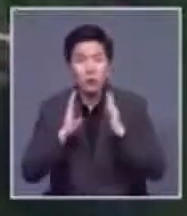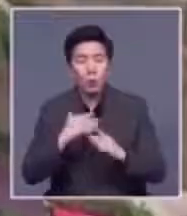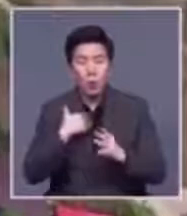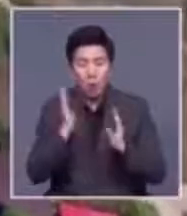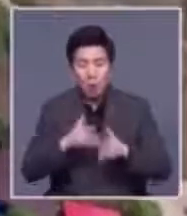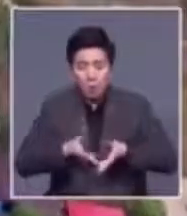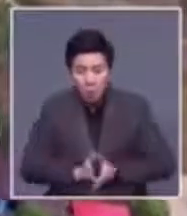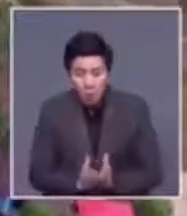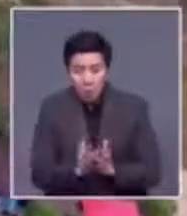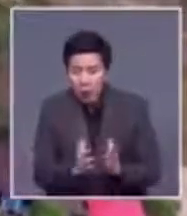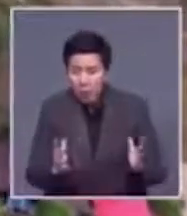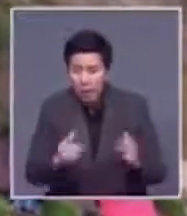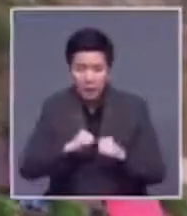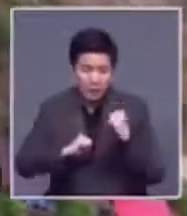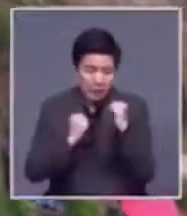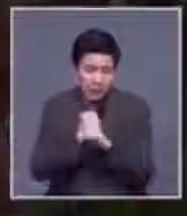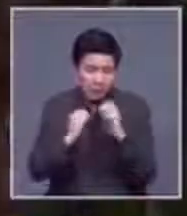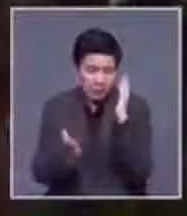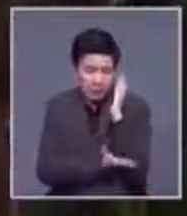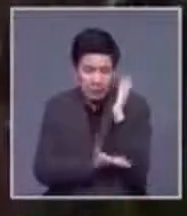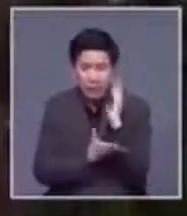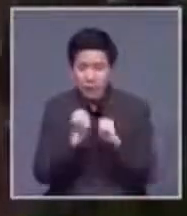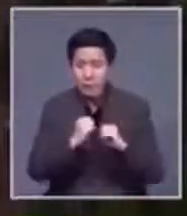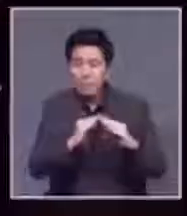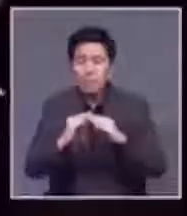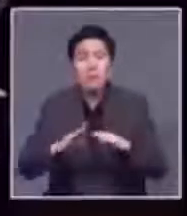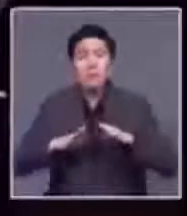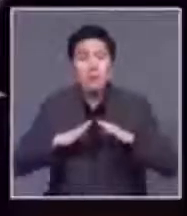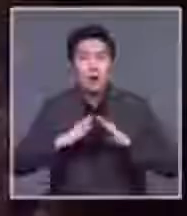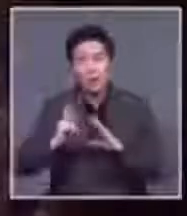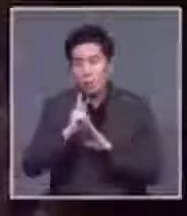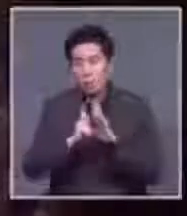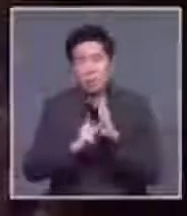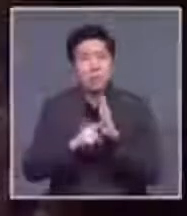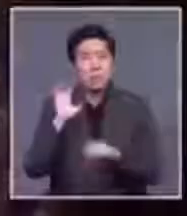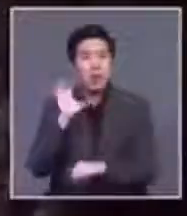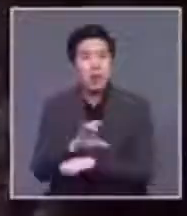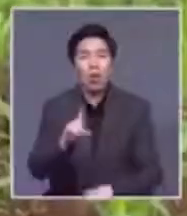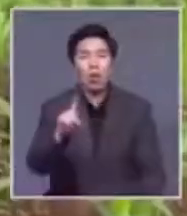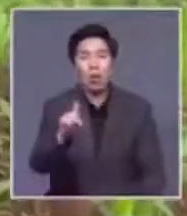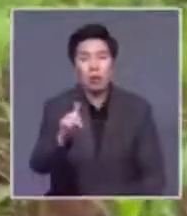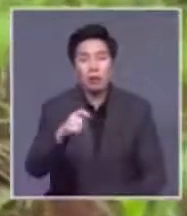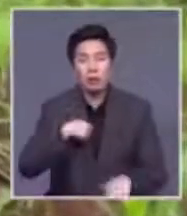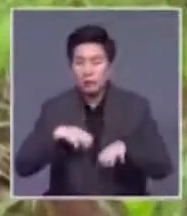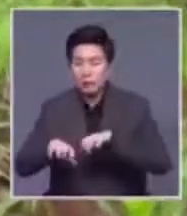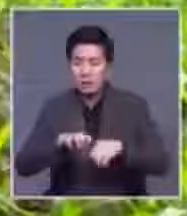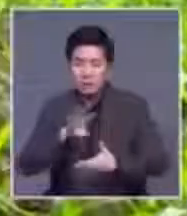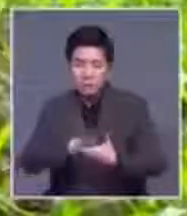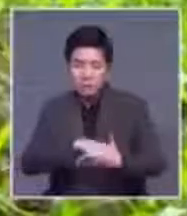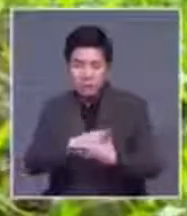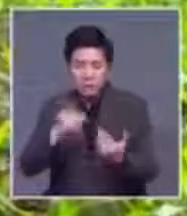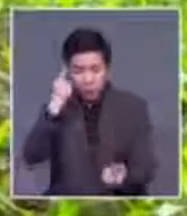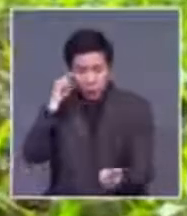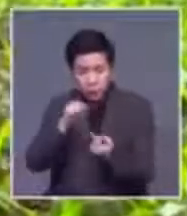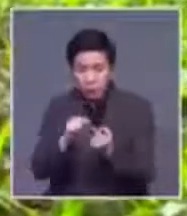ากรที่มากขึ้นการถางป่าทำรีสอร์ทการบังคับใช้กฎหมายที่ไม่มีประสิทธิภาพการบริหารจัดการที่ไม่มียุทธศาสตร์ขาด